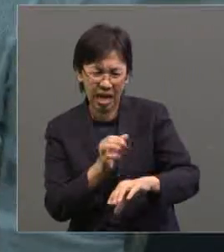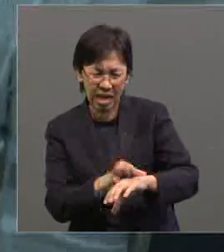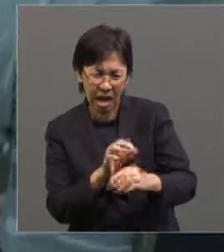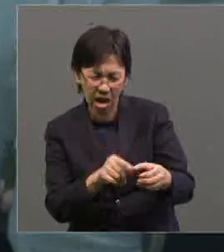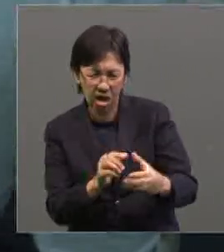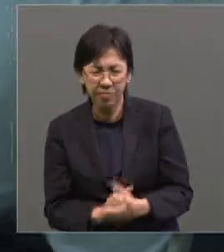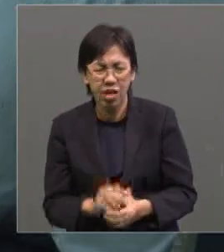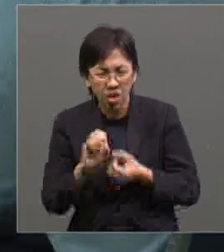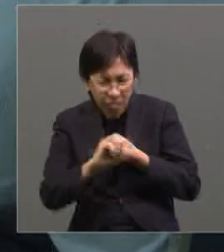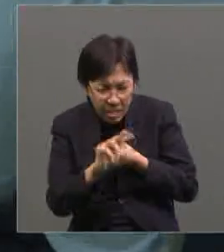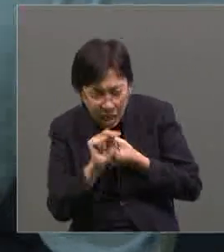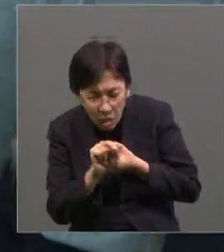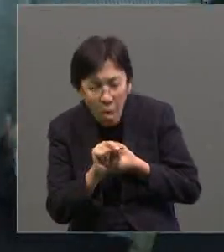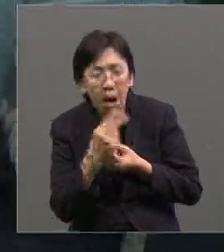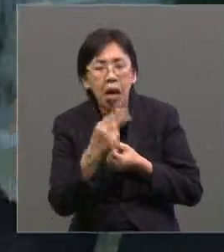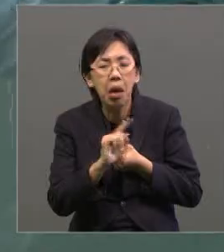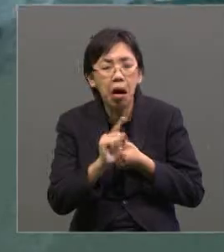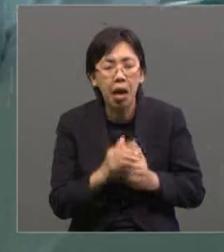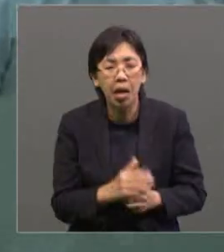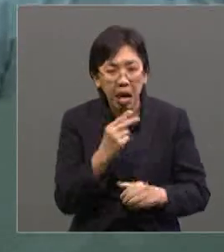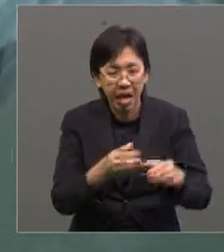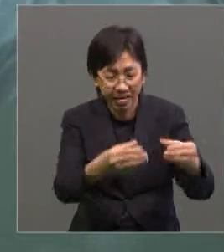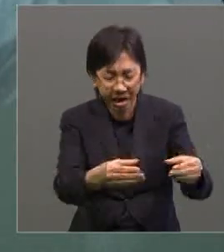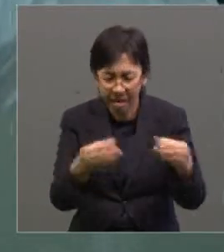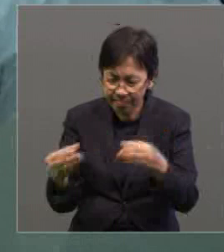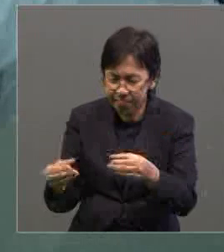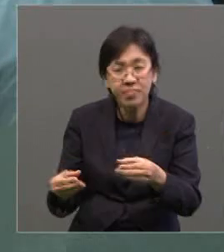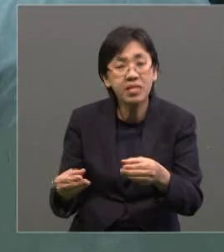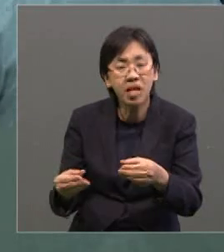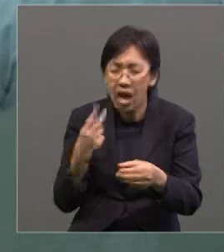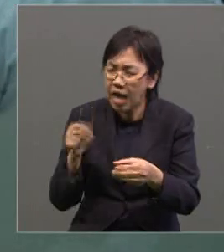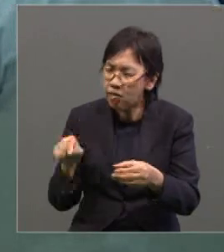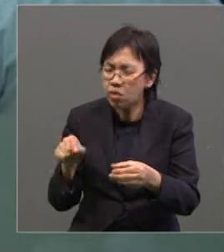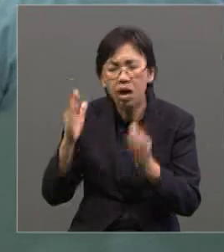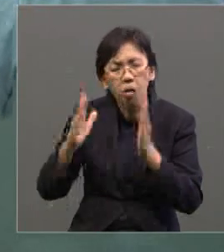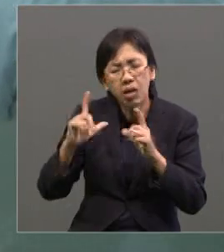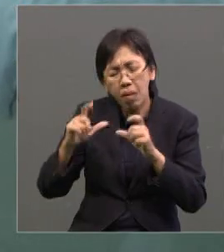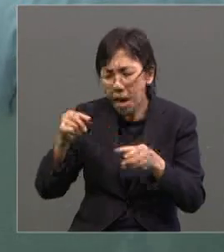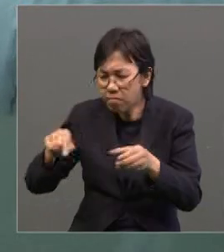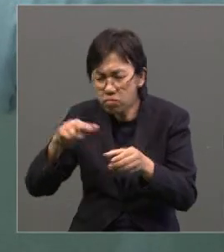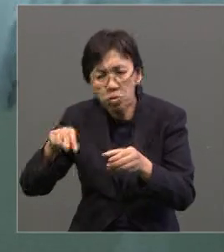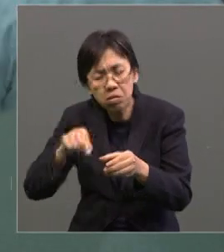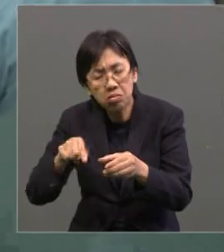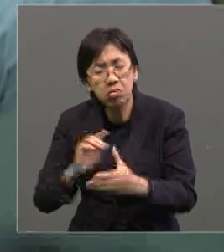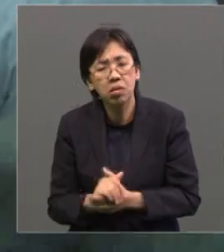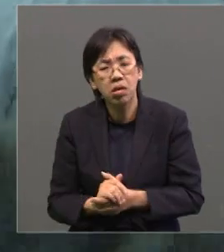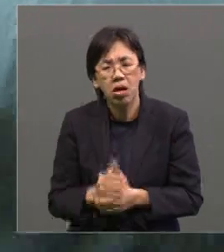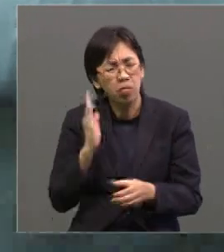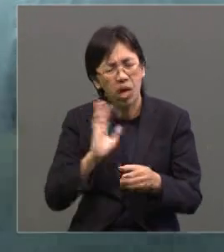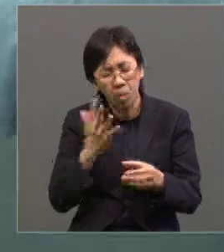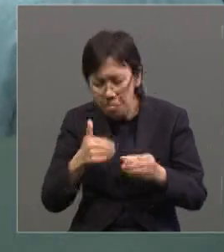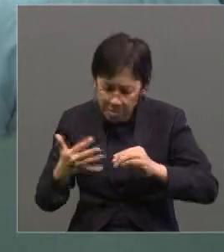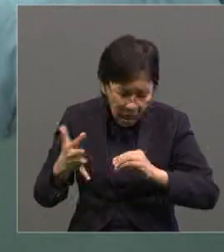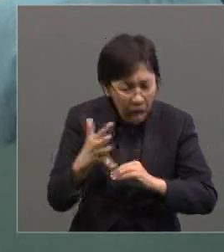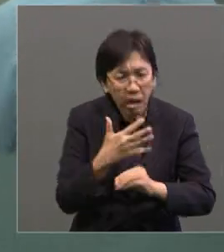ไฟฉายในมือถือเนี่ยไปส่องดูแล้วก็ยังนำนาฬิกาอันนั้นเนี่ยไปให้คู่กรณีหรือว่าช่างภาพคนนั้นเนี่ยช่วยตรวจสอบ ครับ แต่เขาก็ยืนยันว่า